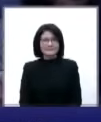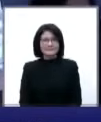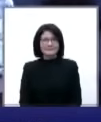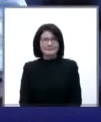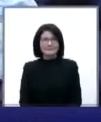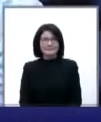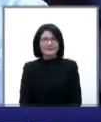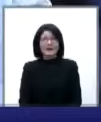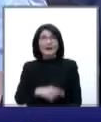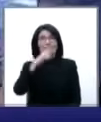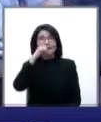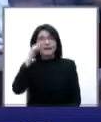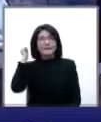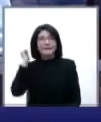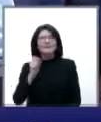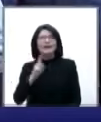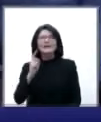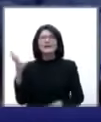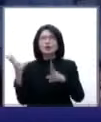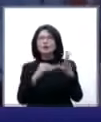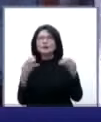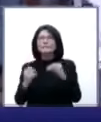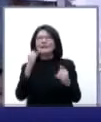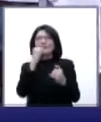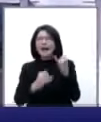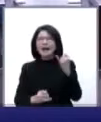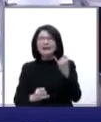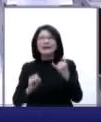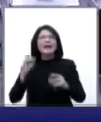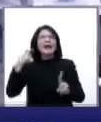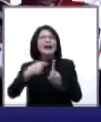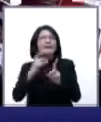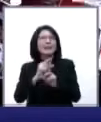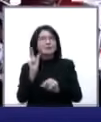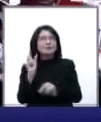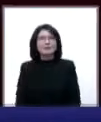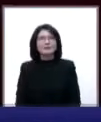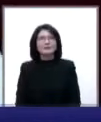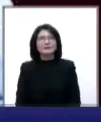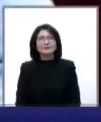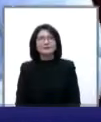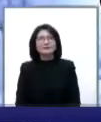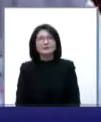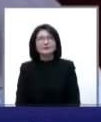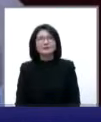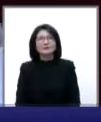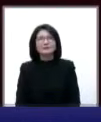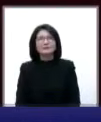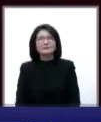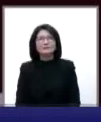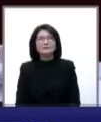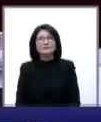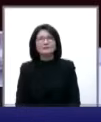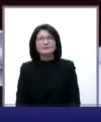gitu gu ya Sehingga cemoohan dari masyarakat ini akhirnya justru menjadi satu kekuatan untuk Mas Gibran Dan inilah yang membuat tampil menyala-nyala seperti